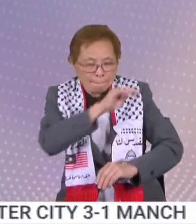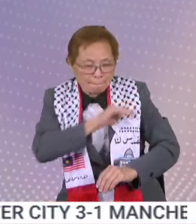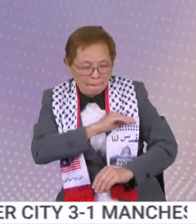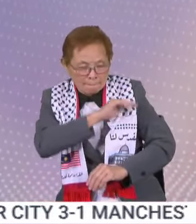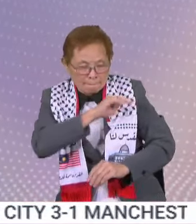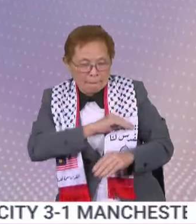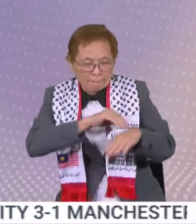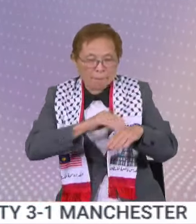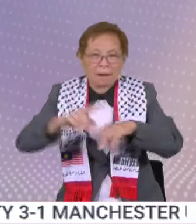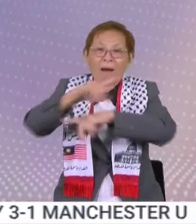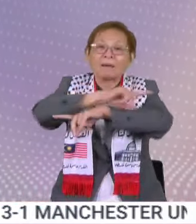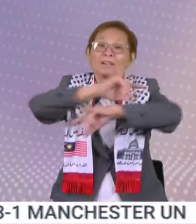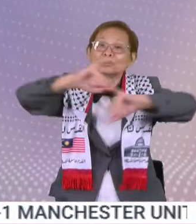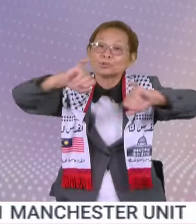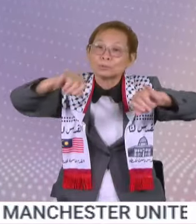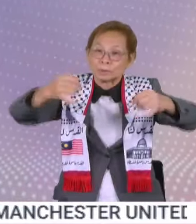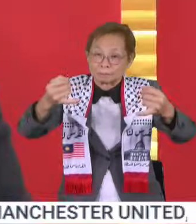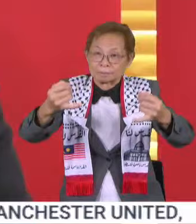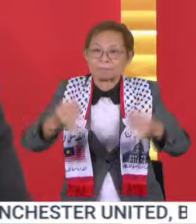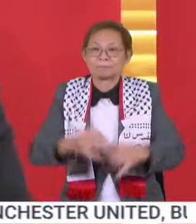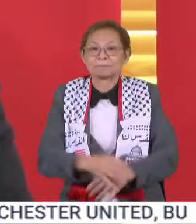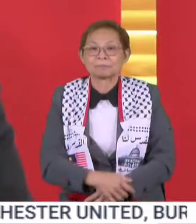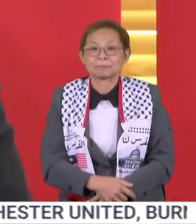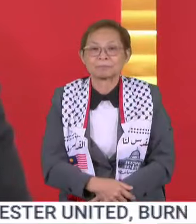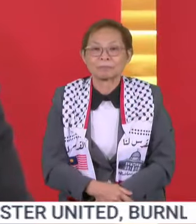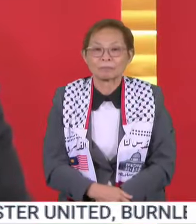Menteri Jumaat ini.